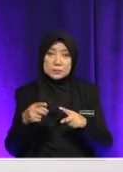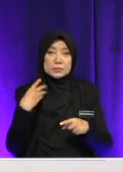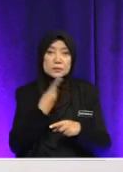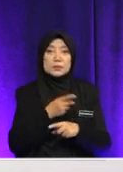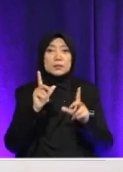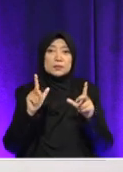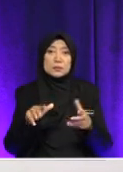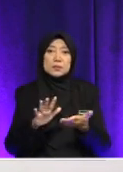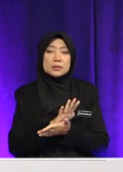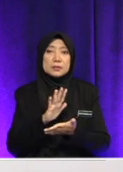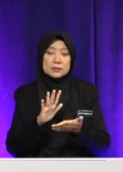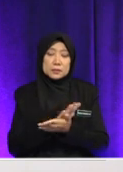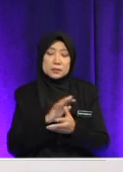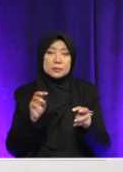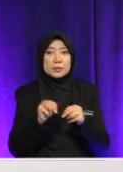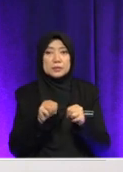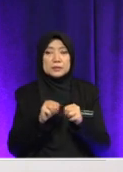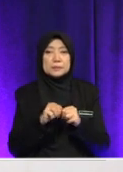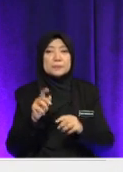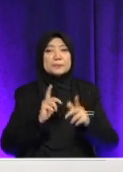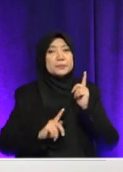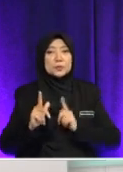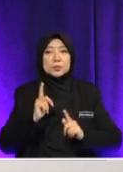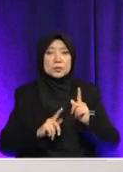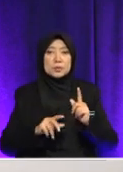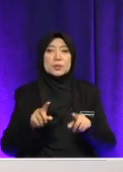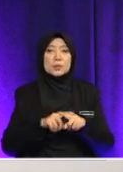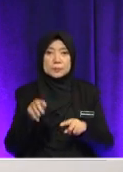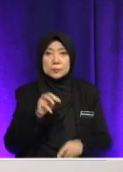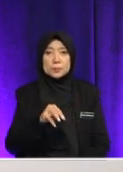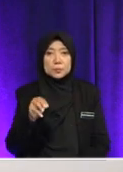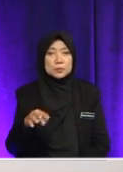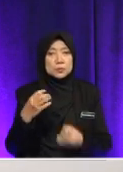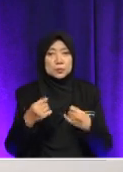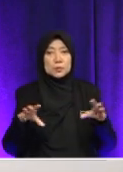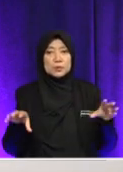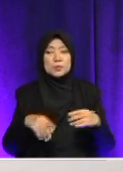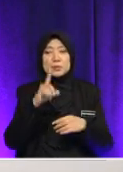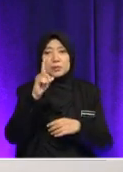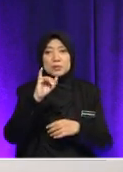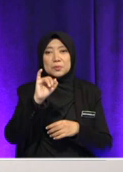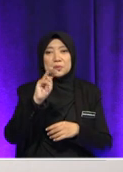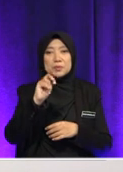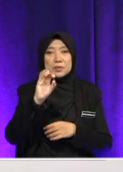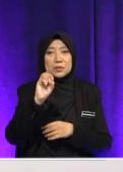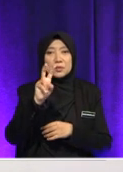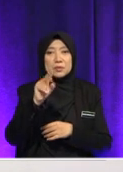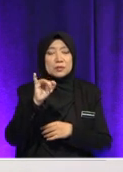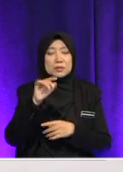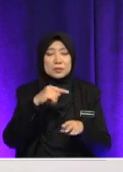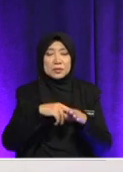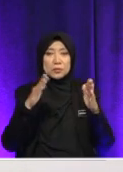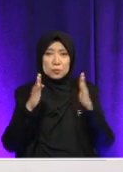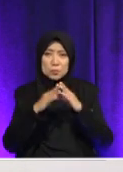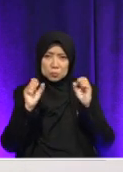sebagai simulasi setelah aja sebenarnya murid-murid dah Mari kita satu inovasi Oke di rumah dan